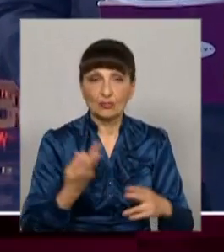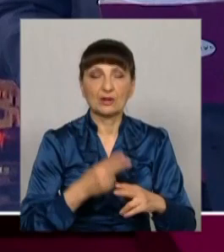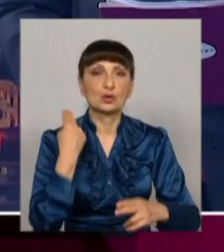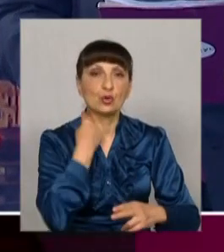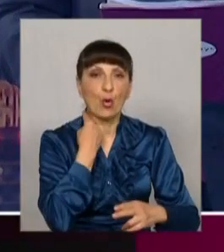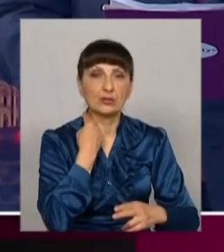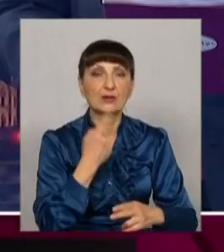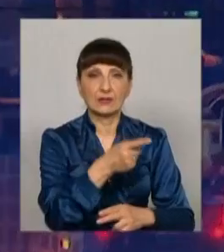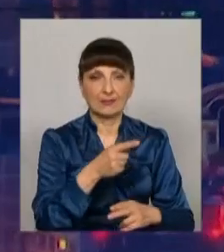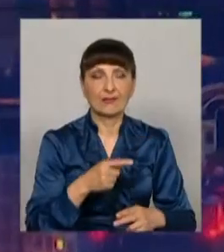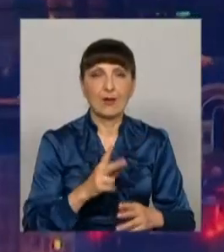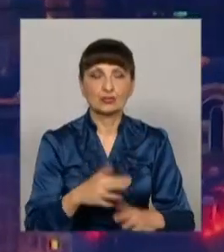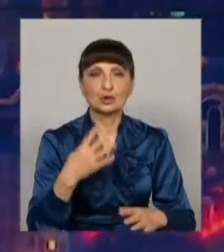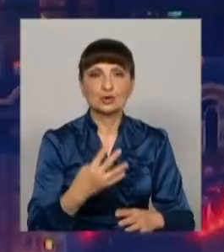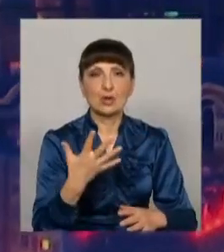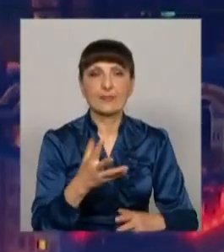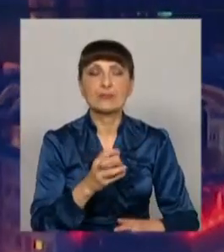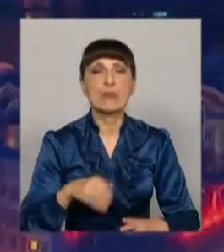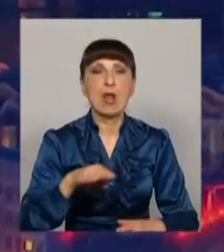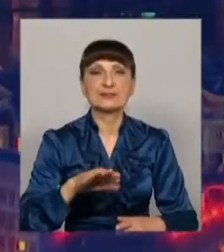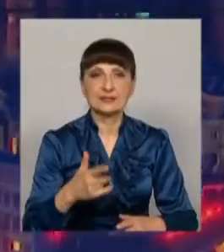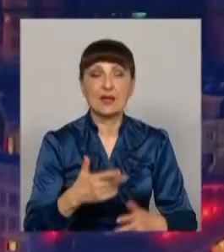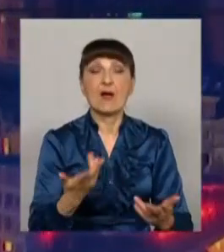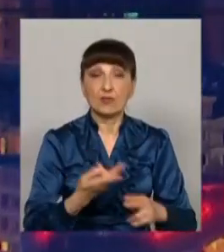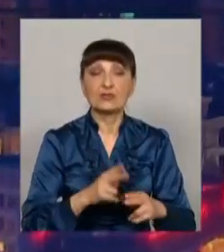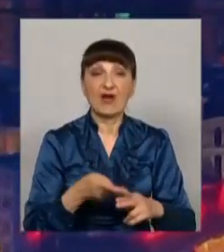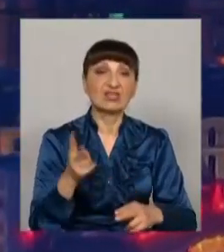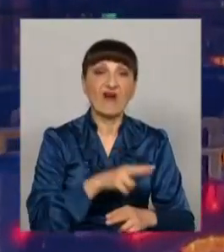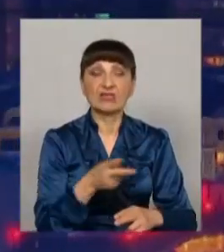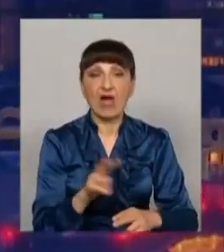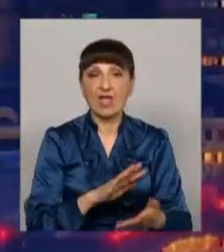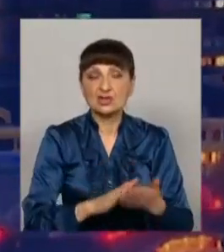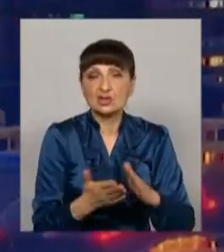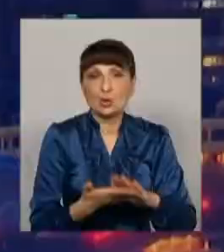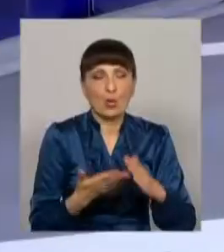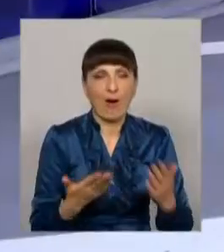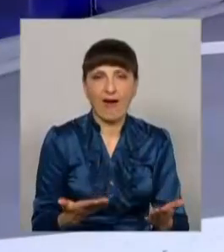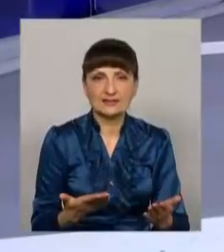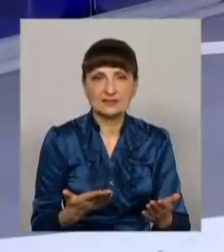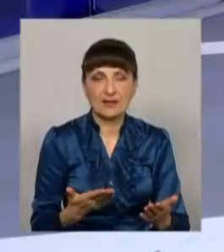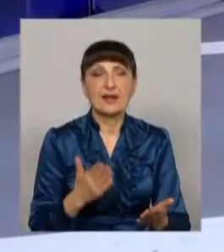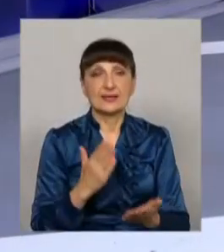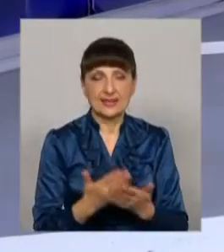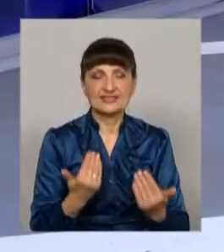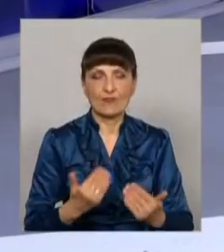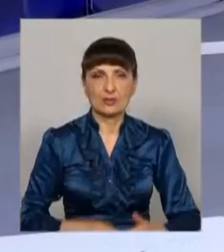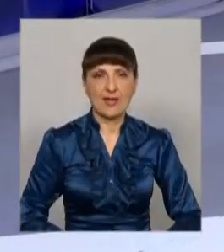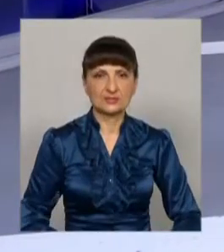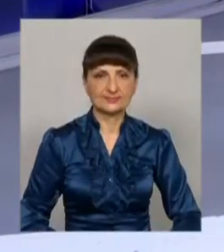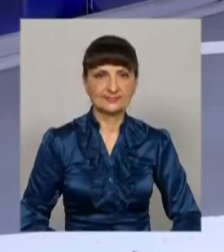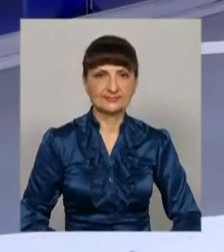задолжали онлайн-кредиторам 45 миллиардов тенге. Вот такая двоякая ситуация с микрофинансовыми организациями складывается на сегодня.